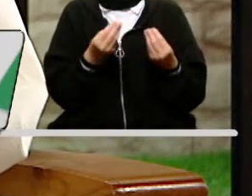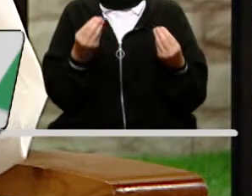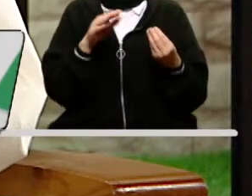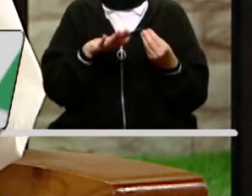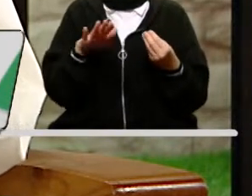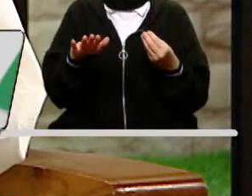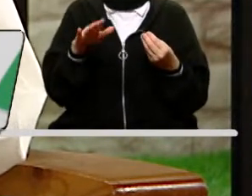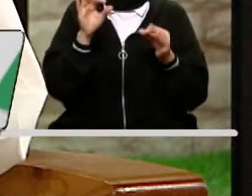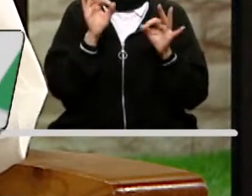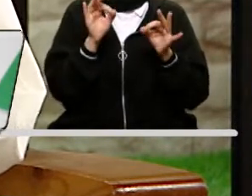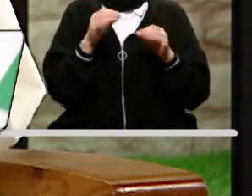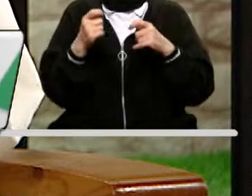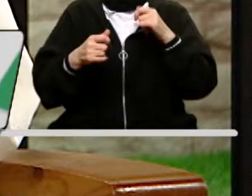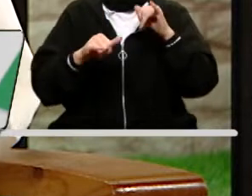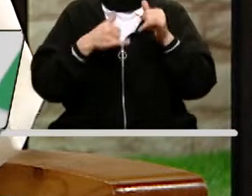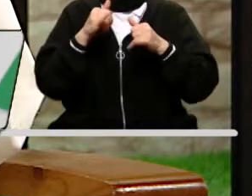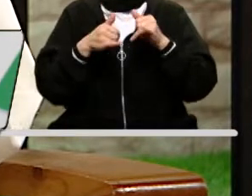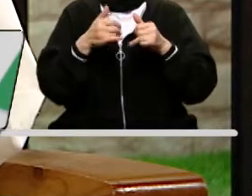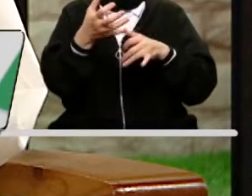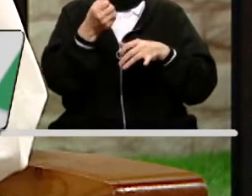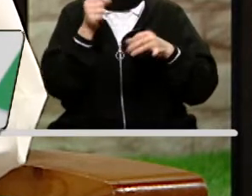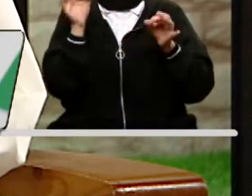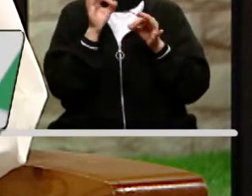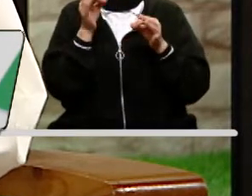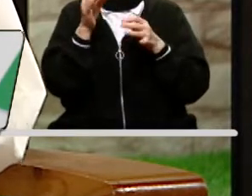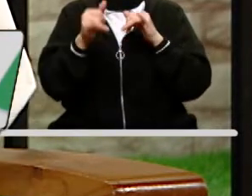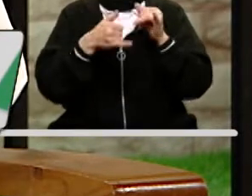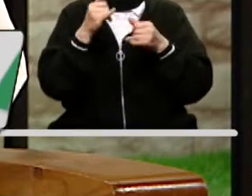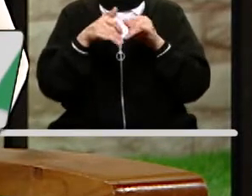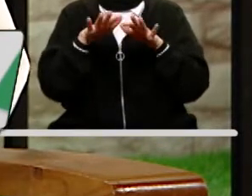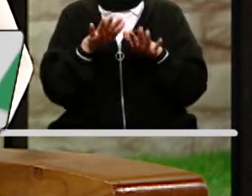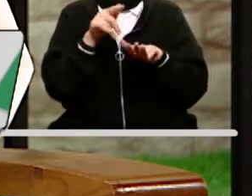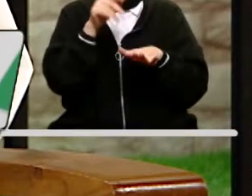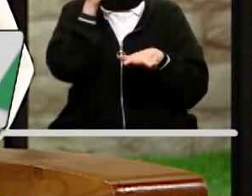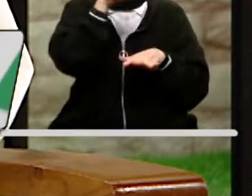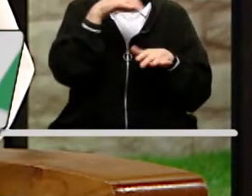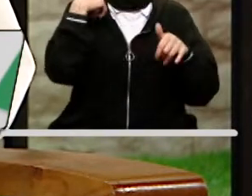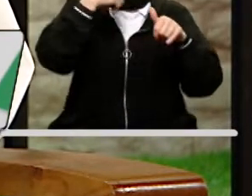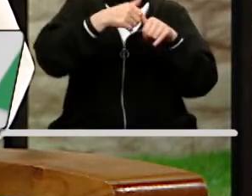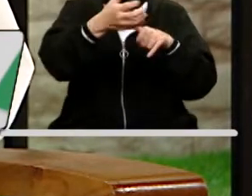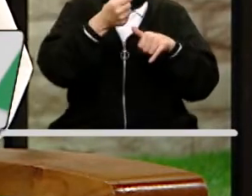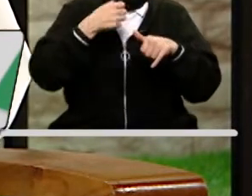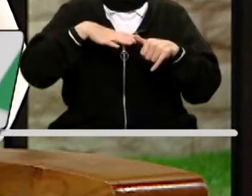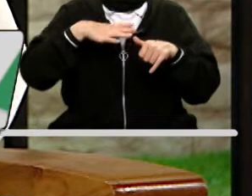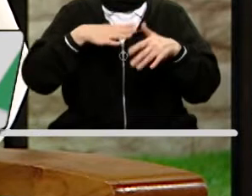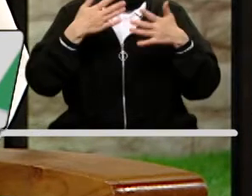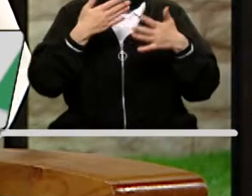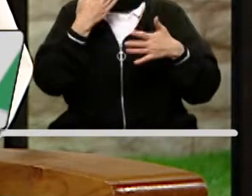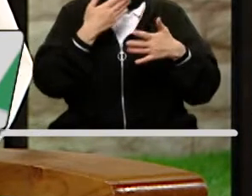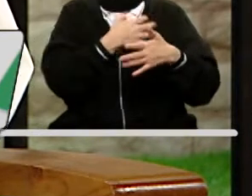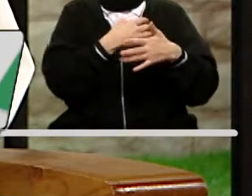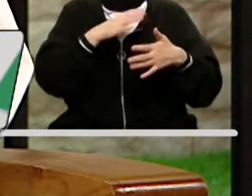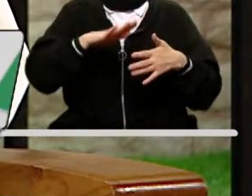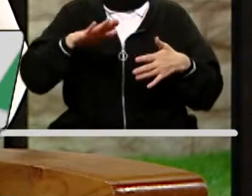bununla bu şekilde oynuyor. Yani alıp hemen oynamıyor. Çocuklarda böyle değil midir? Anneler nelerden şikayet eder? İşte şu kadar paraya oyuncak